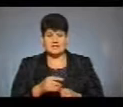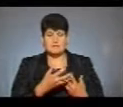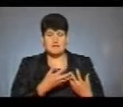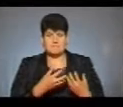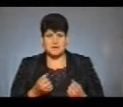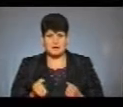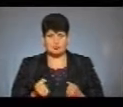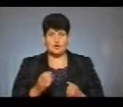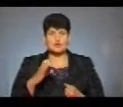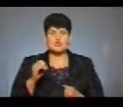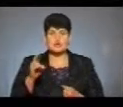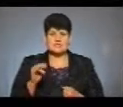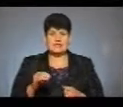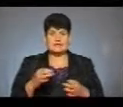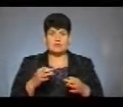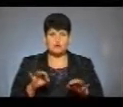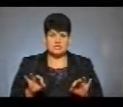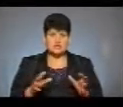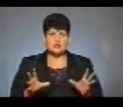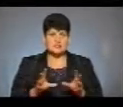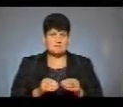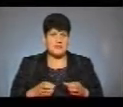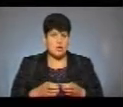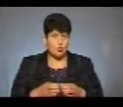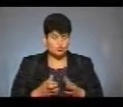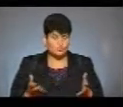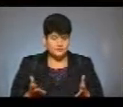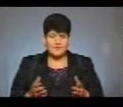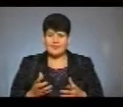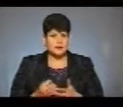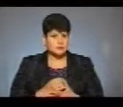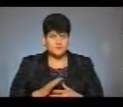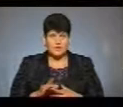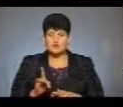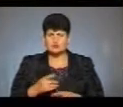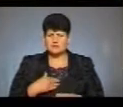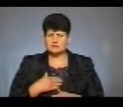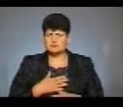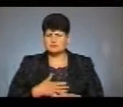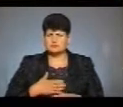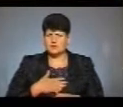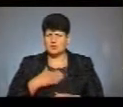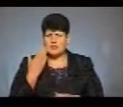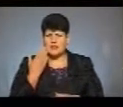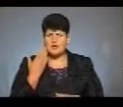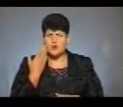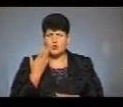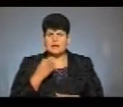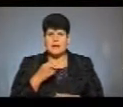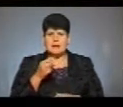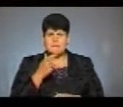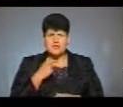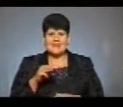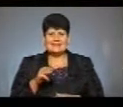в соціал-демократичну спільноту світову. Але так не вийшло. Так от, що нас насторожило, коли пані Третьякова була на цьому